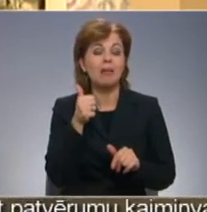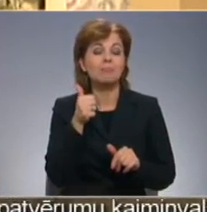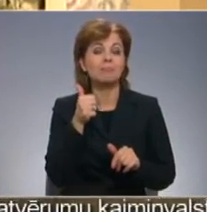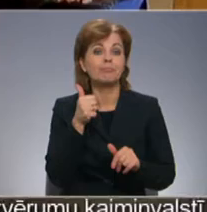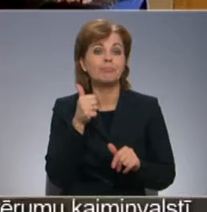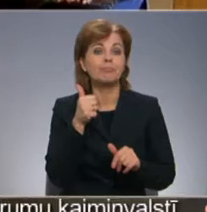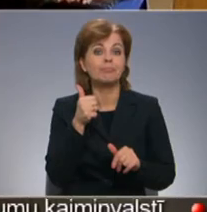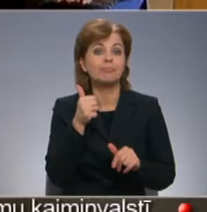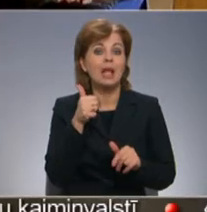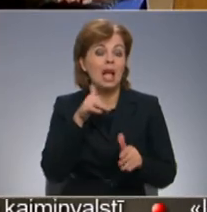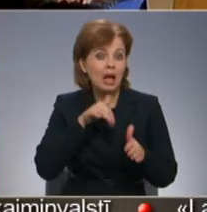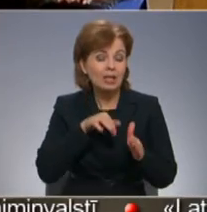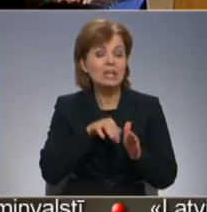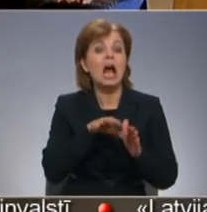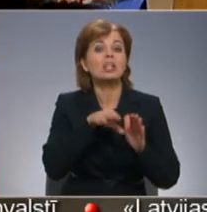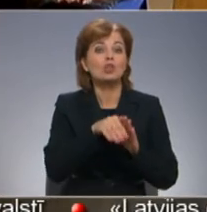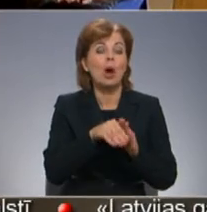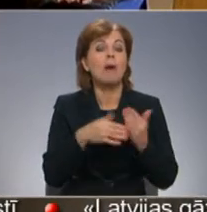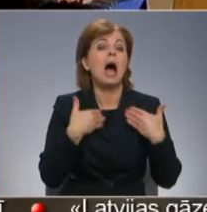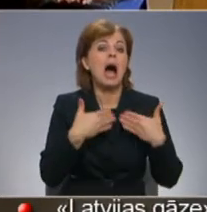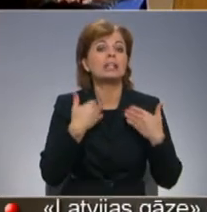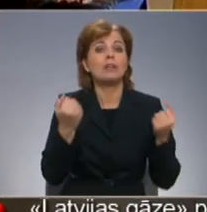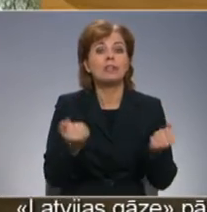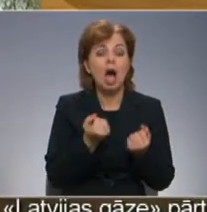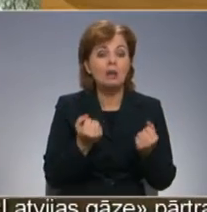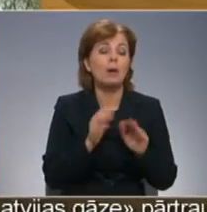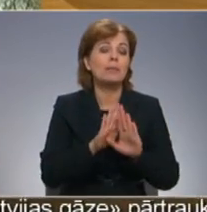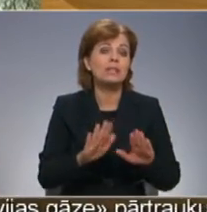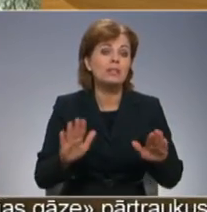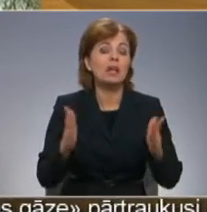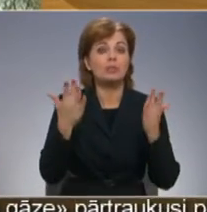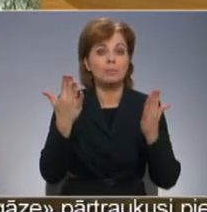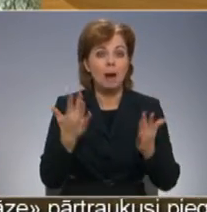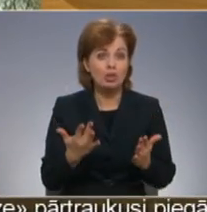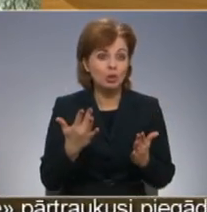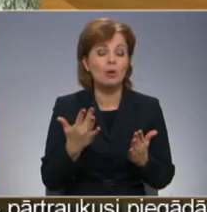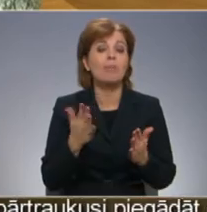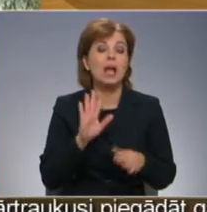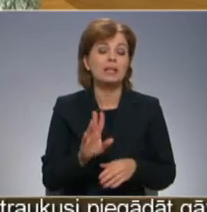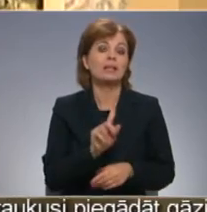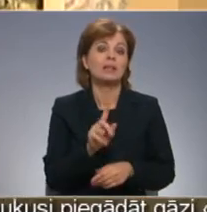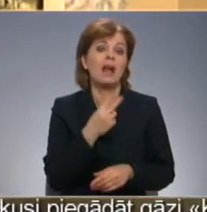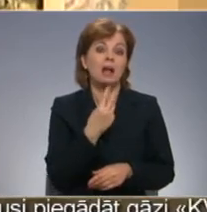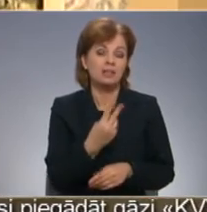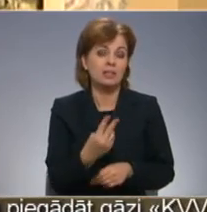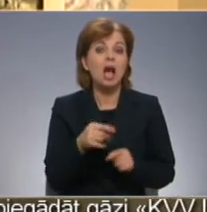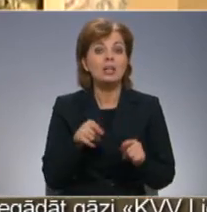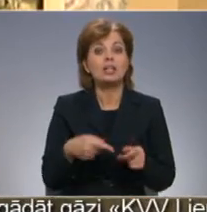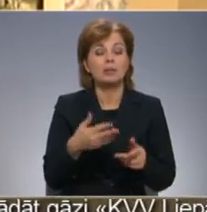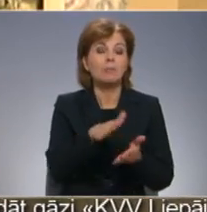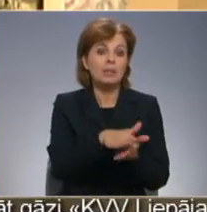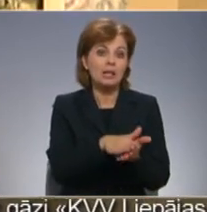un tad mēs ļoti aktīvi darbojamies. Gan izstādes, gan pasākumi, un acīm redzot, tas ir tas, kas arī